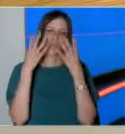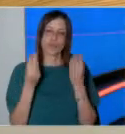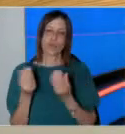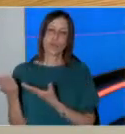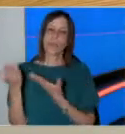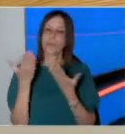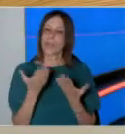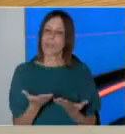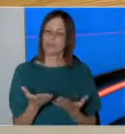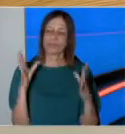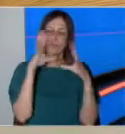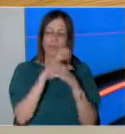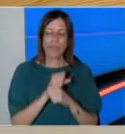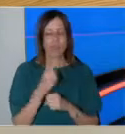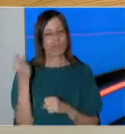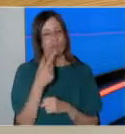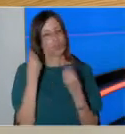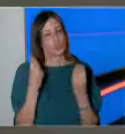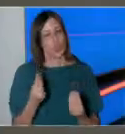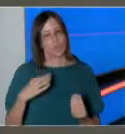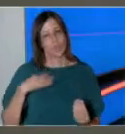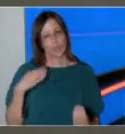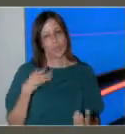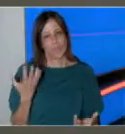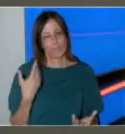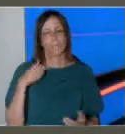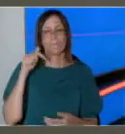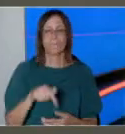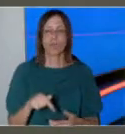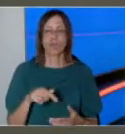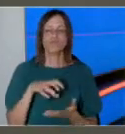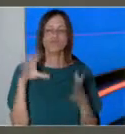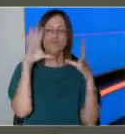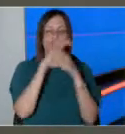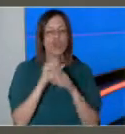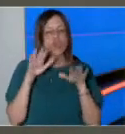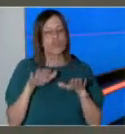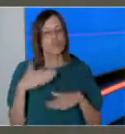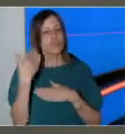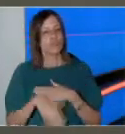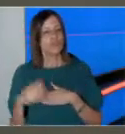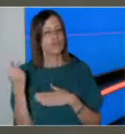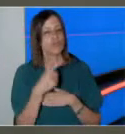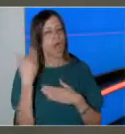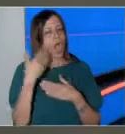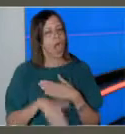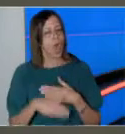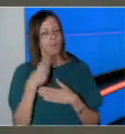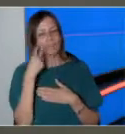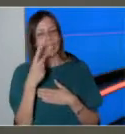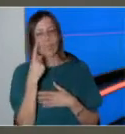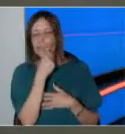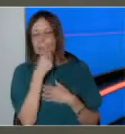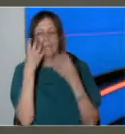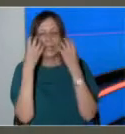ערב טוב, ברוכות וברוכים הבאים למשכן לילה, שבוע טוב ומה שלומכם. אנחנו כאן במשכן לילה, ישבנו בסוף השבוע האחרון והבטנו בעיניים